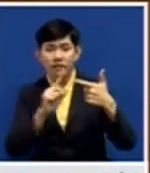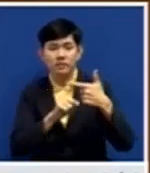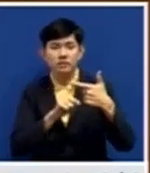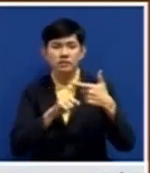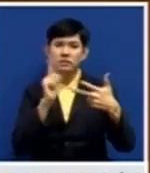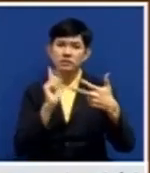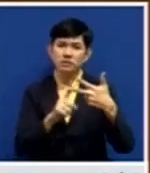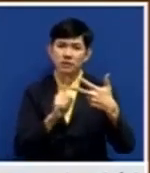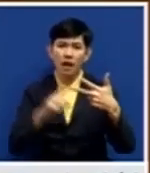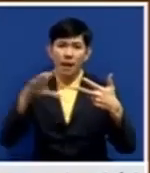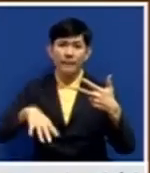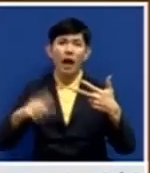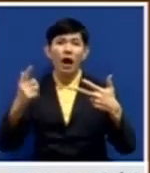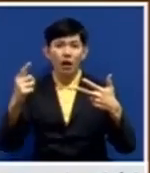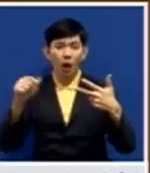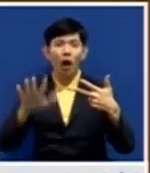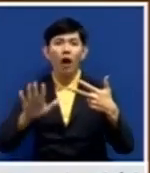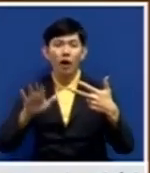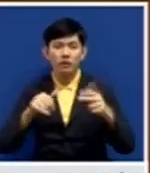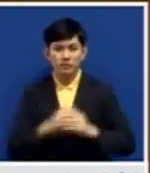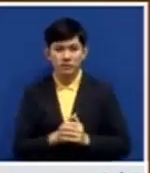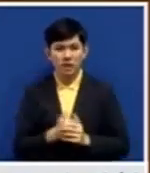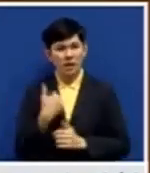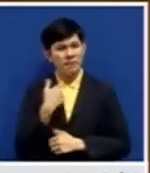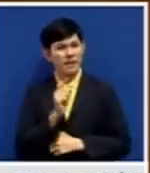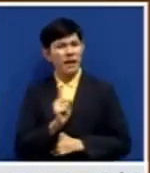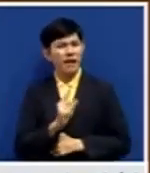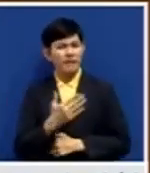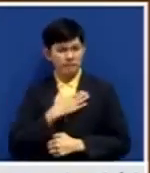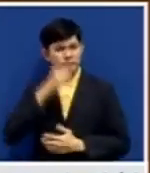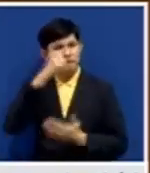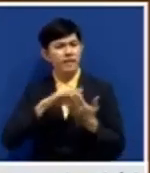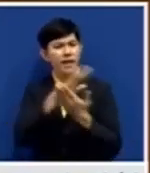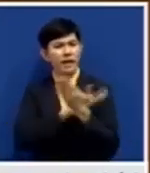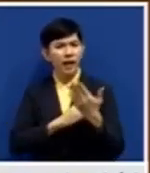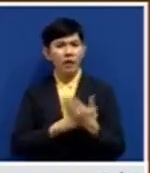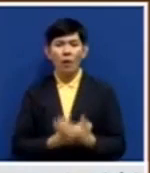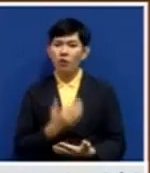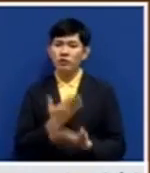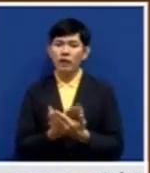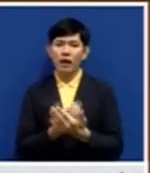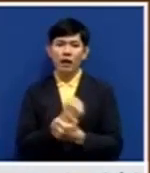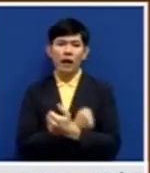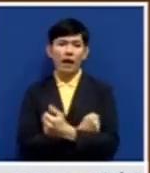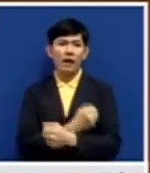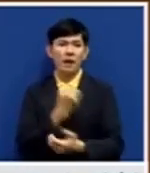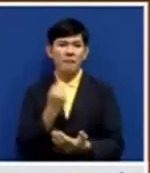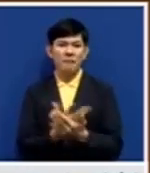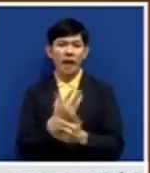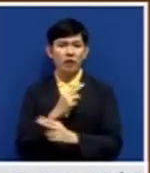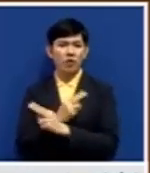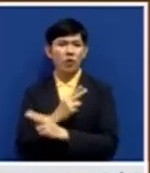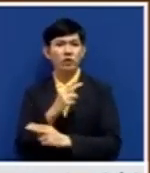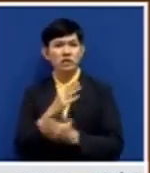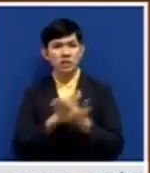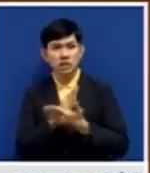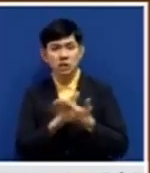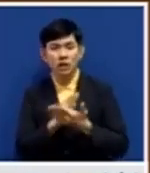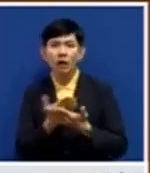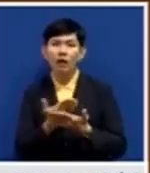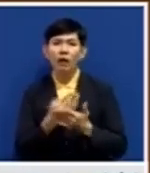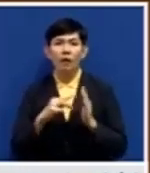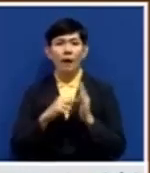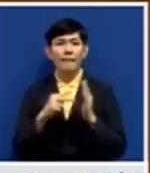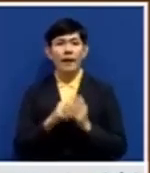มีที่เมืองหลวงเขาเรามีอะไรค่าแรงแพงเขาครึ่งหนึ่งฉะนั้น EC มันถึง